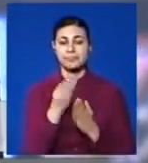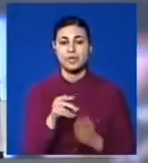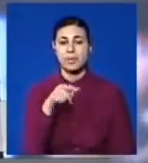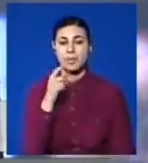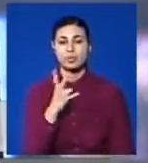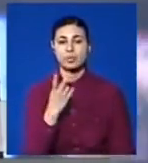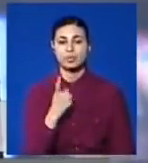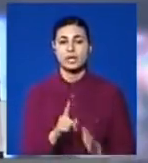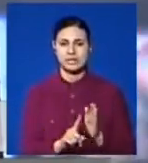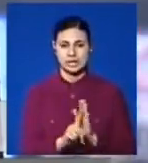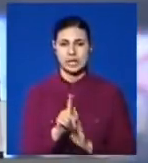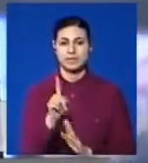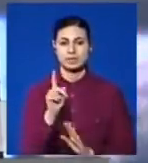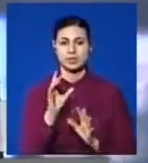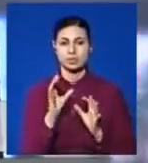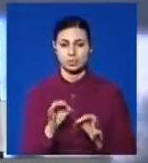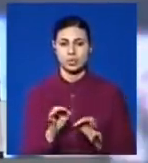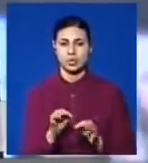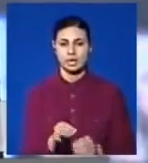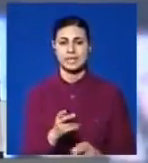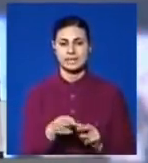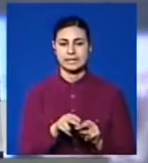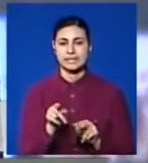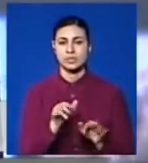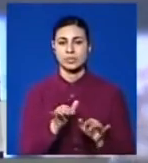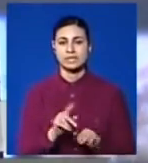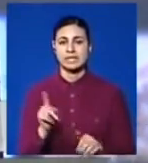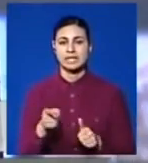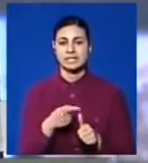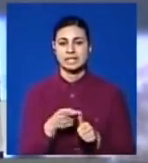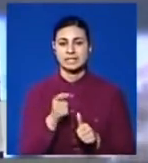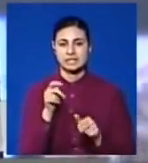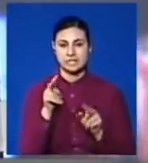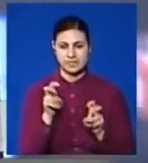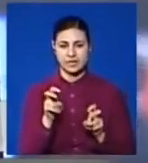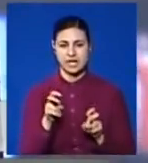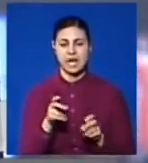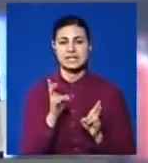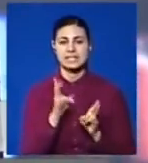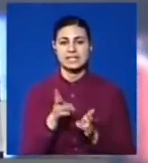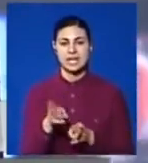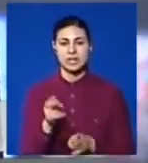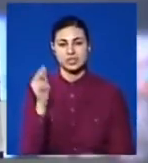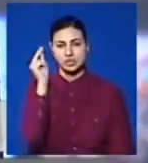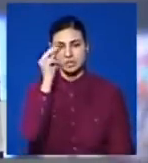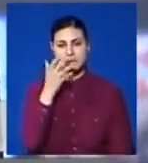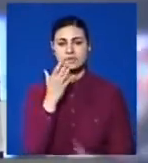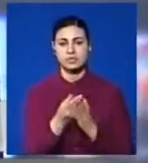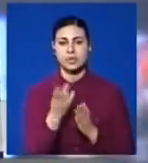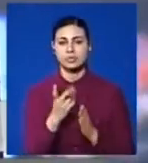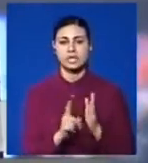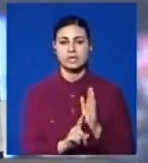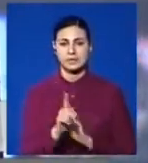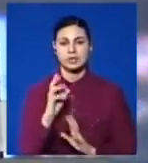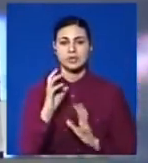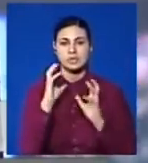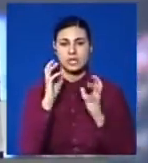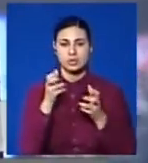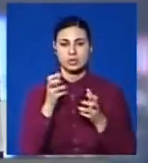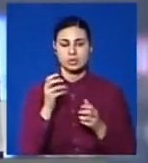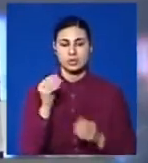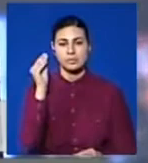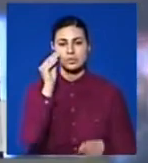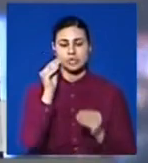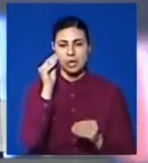უნდა დავიწყოთ სწორად ის პროცესი, რასაც ქვია ზარალის შესწავლა, ჩვენ უნდა დავიწყოთ სერიოზული